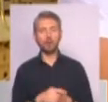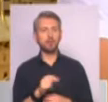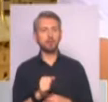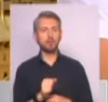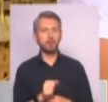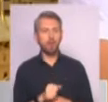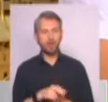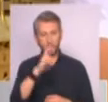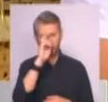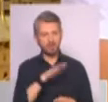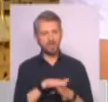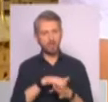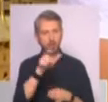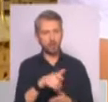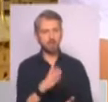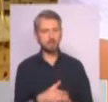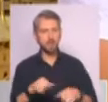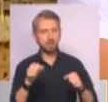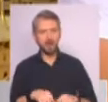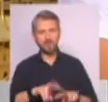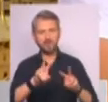Тобто державний виконавець має право